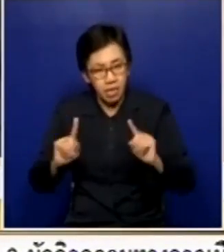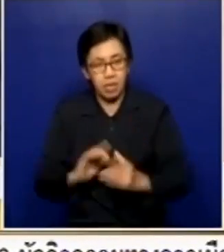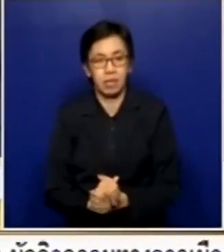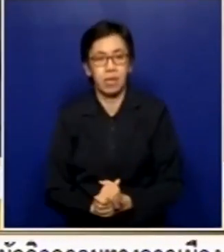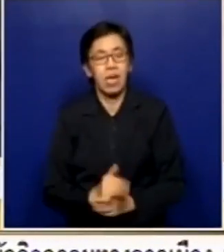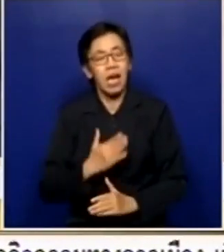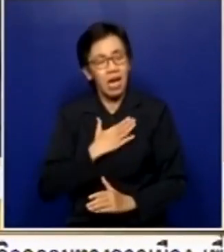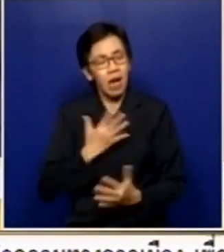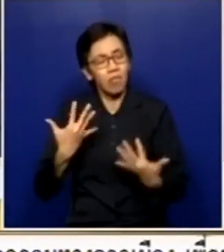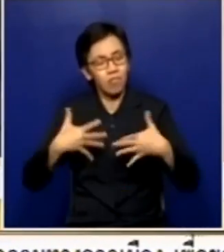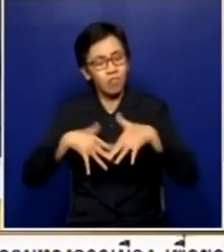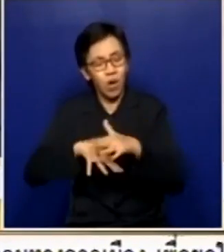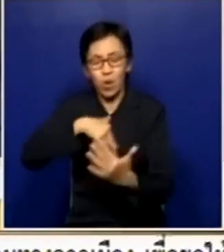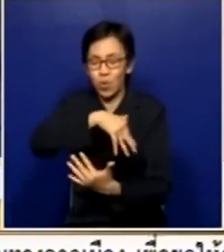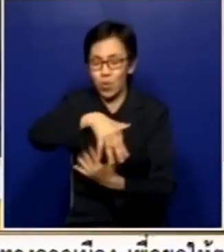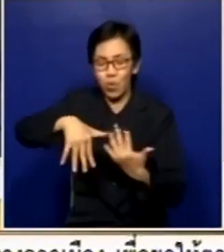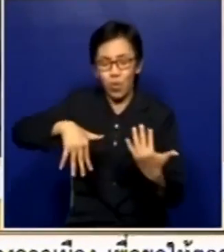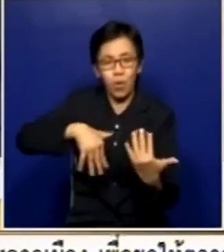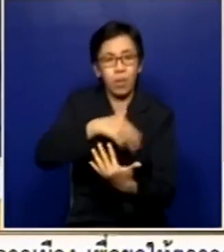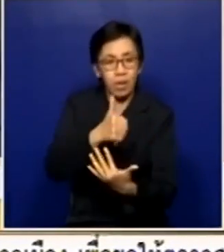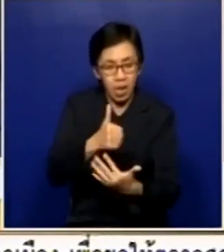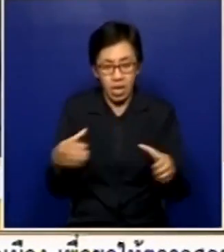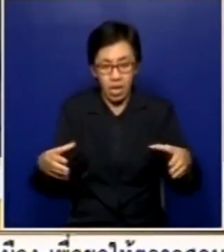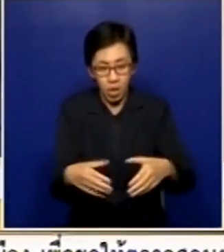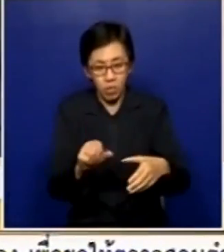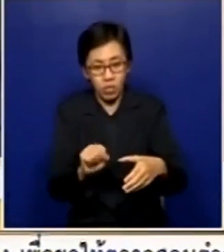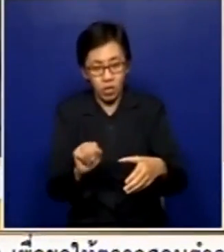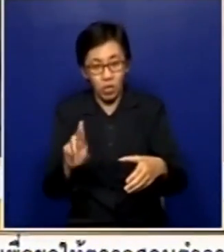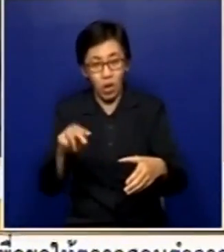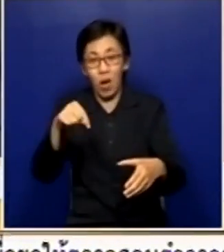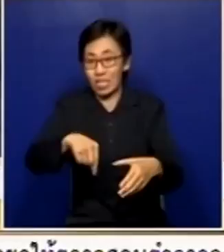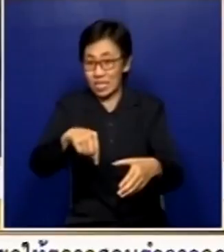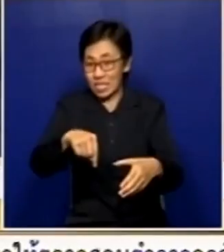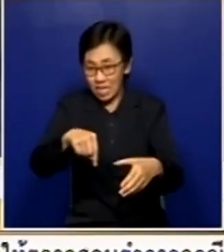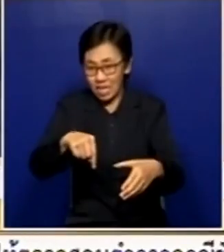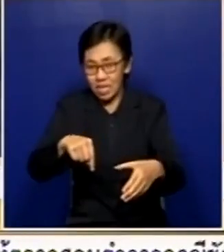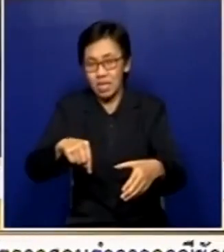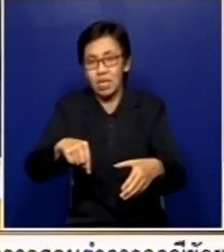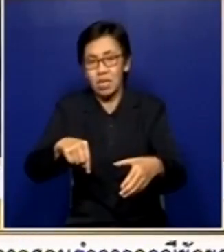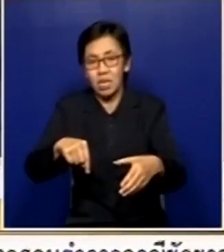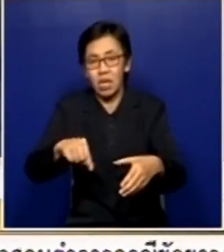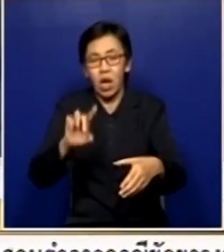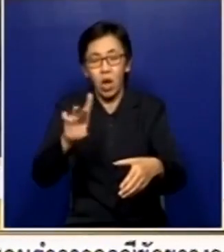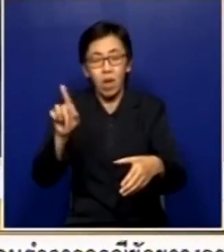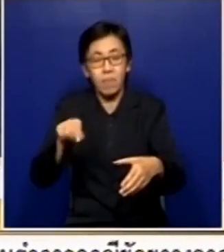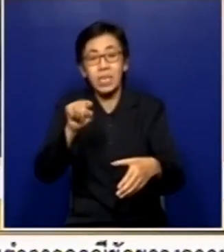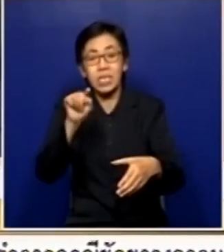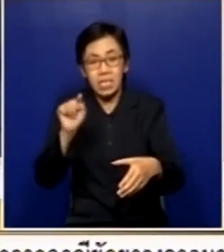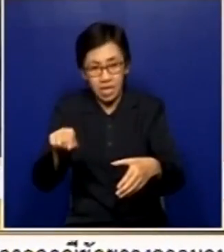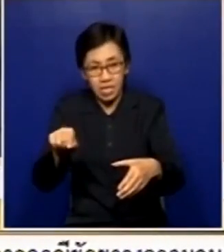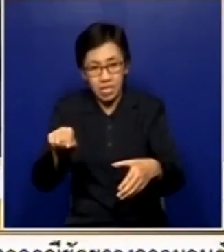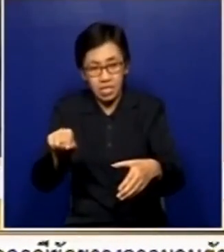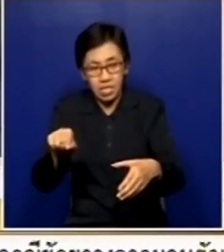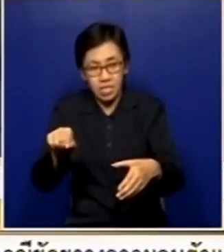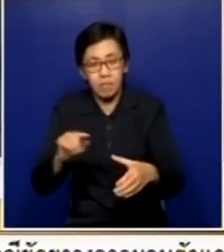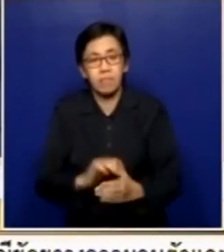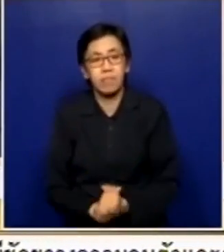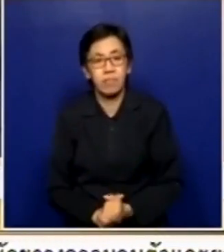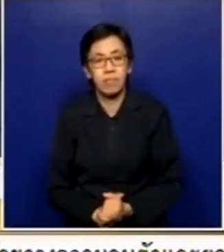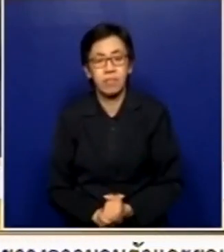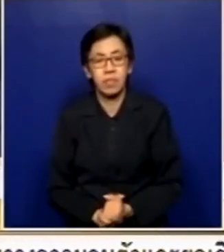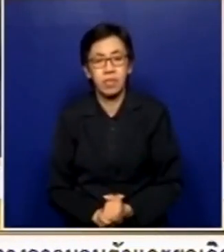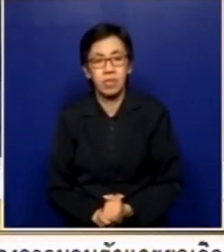ก็สามารถอยู่ร่วมกันได้ภายใต้ระบอบนี้และสจที่มาจากการเลือกตั้งของประชาชนร้อยอยู่ในระบอบการเลือกตั้งที่ปกติ